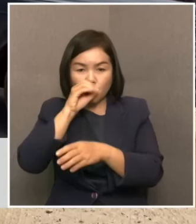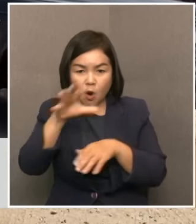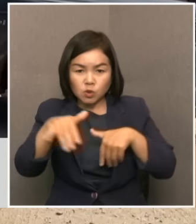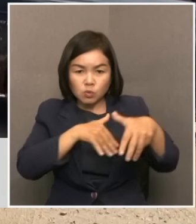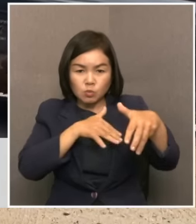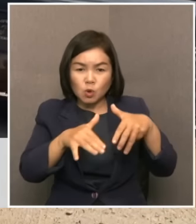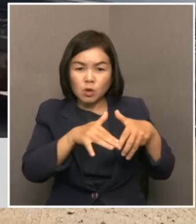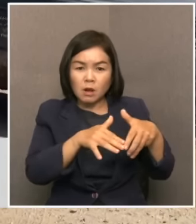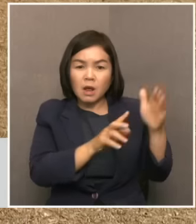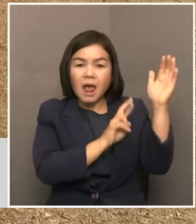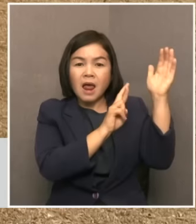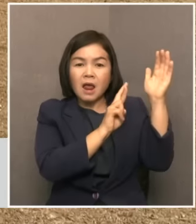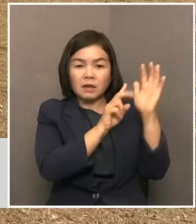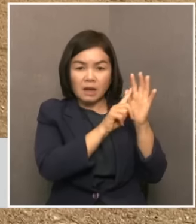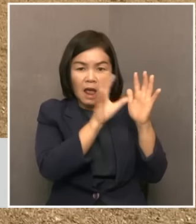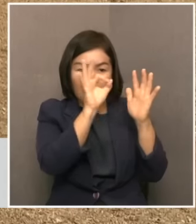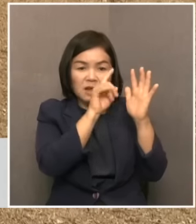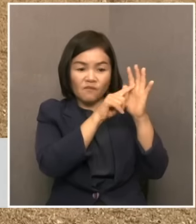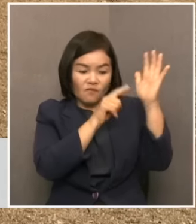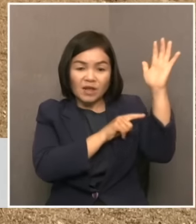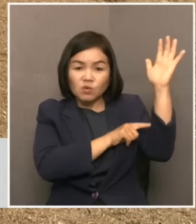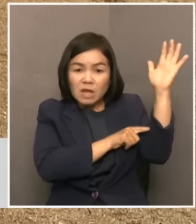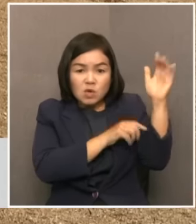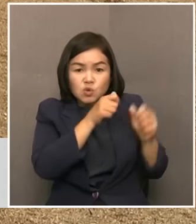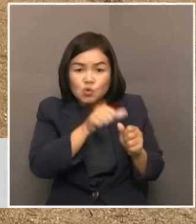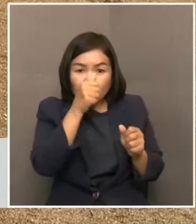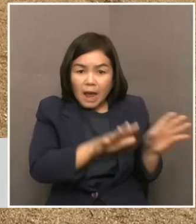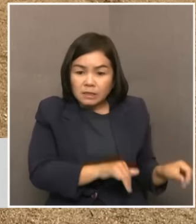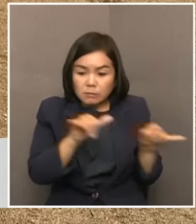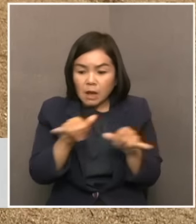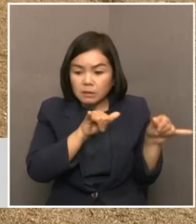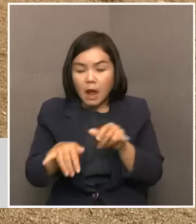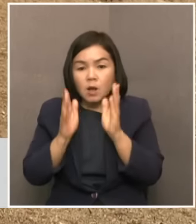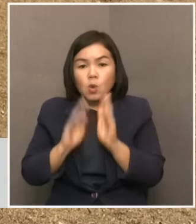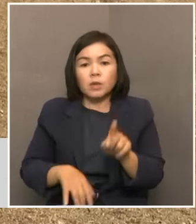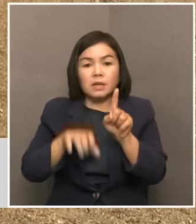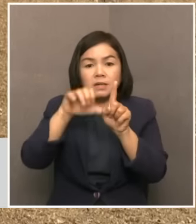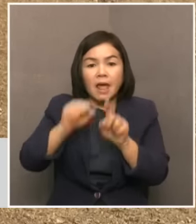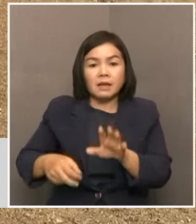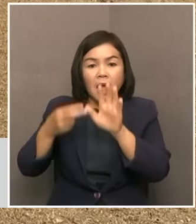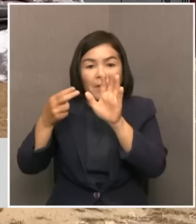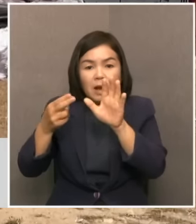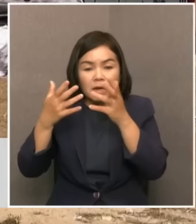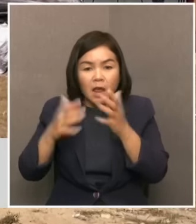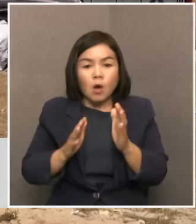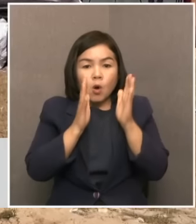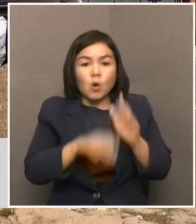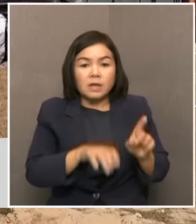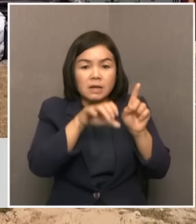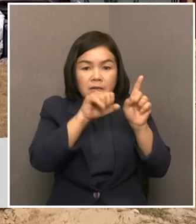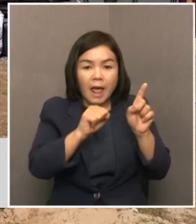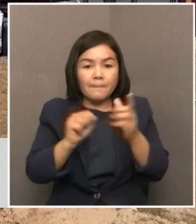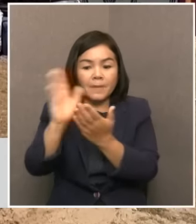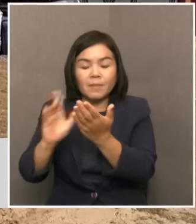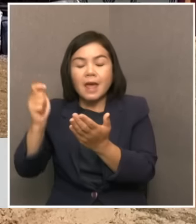พยพทิ้งเมืองไปแล้วมากกว่า 150,000 คนมากกว่าจำนวนแสนคนที่อิสราเอลสั่งให้อพยพหลังจาก